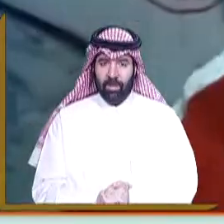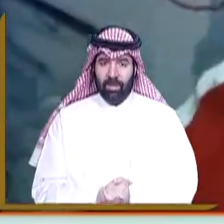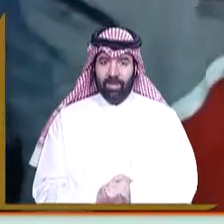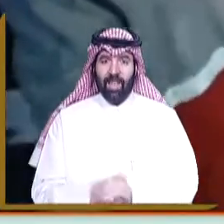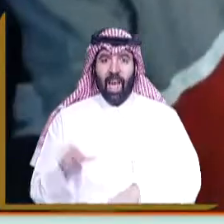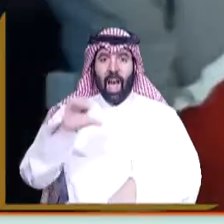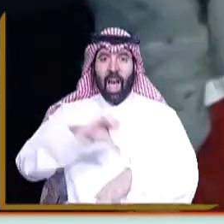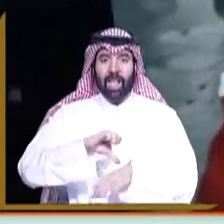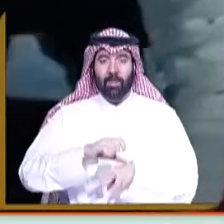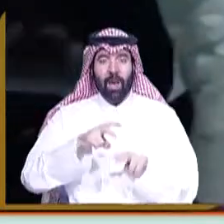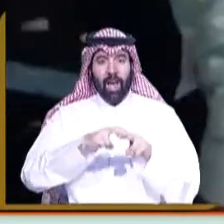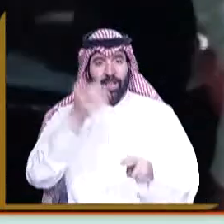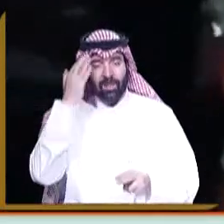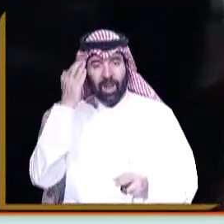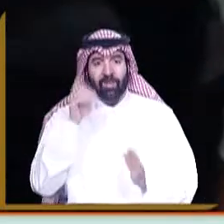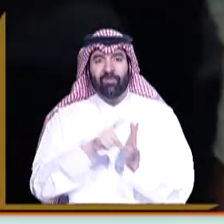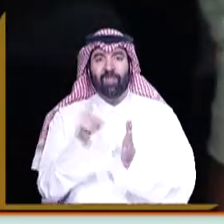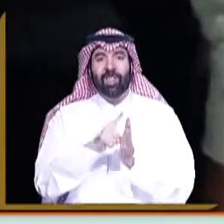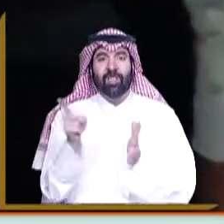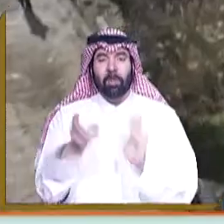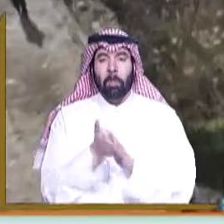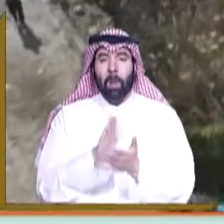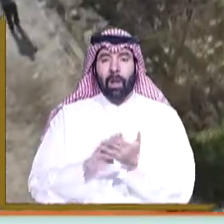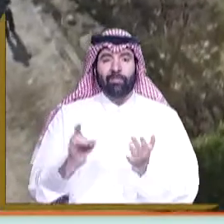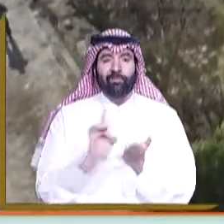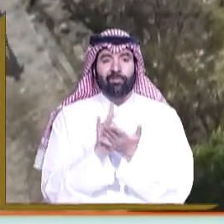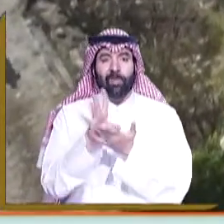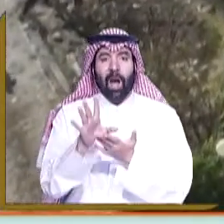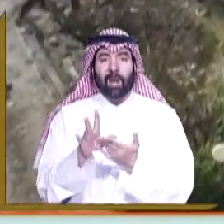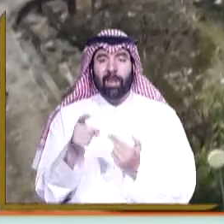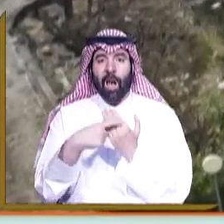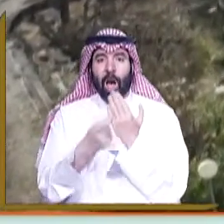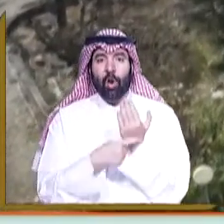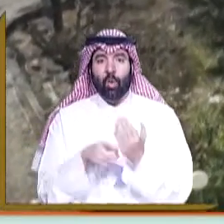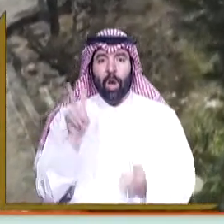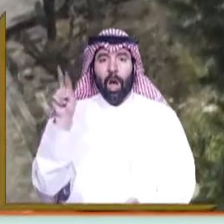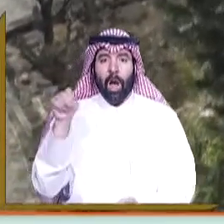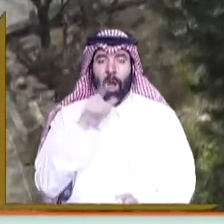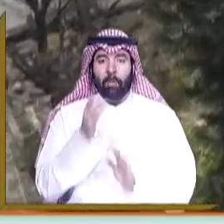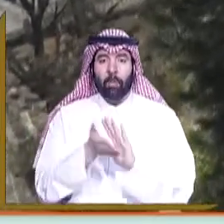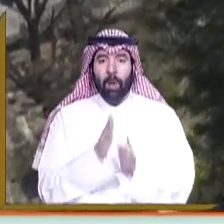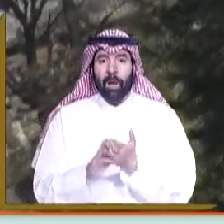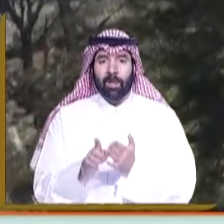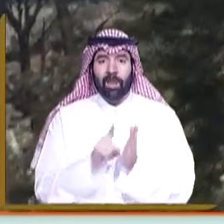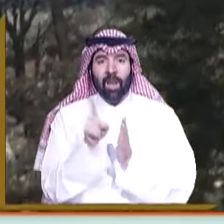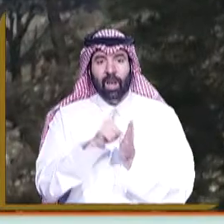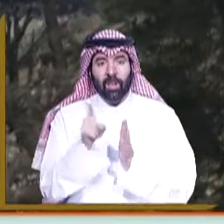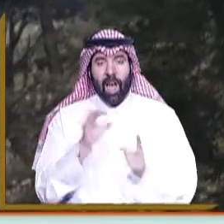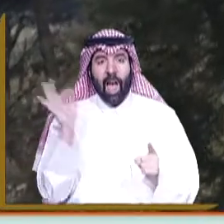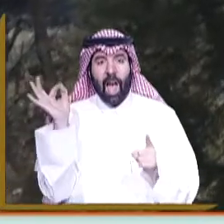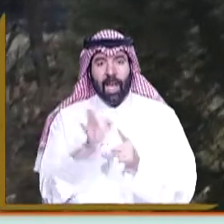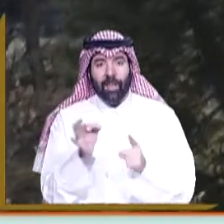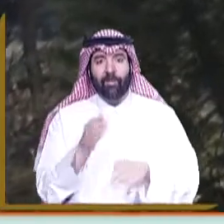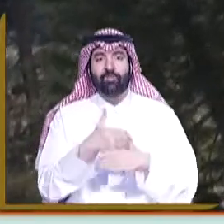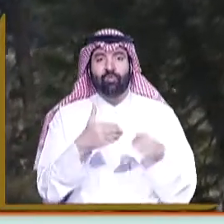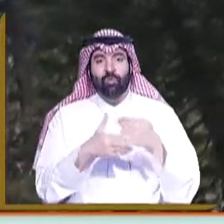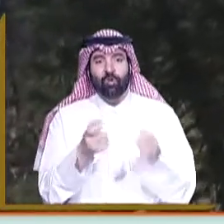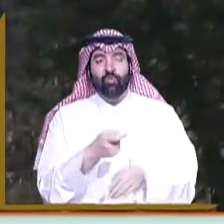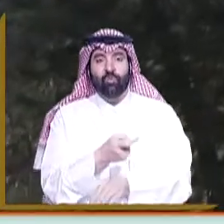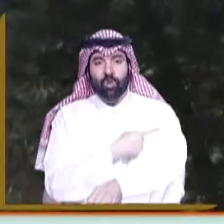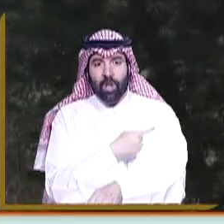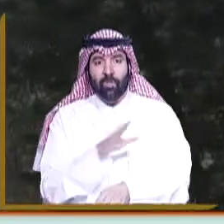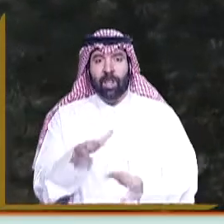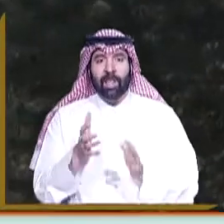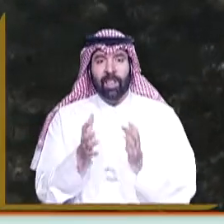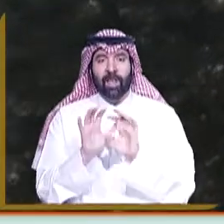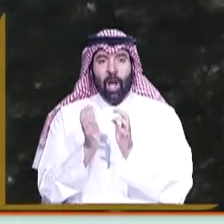أبيب ضربت بكل ذلك عرض الحائط، بل وشنت هجمات متعمدة ضد المستشفيات وأماكن